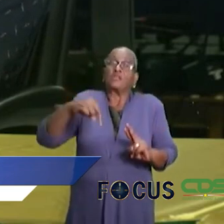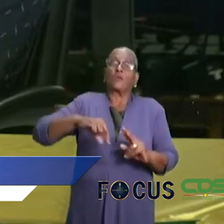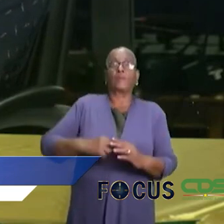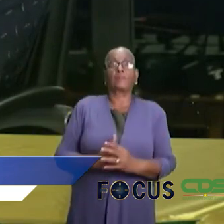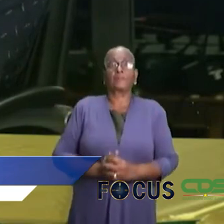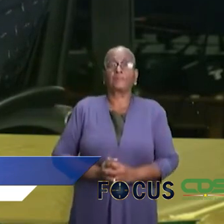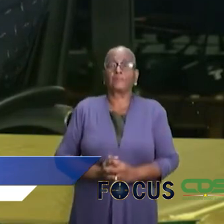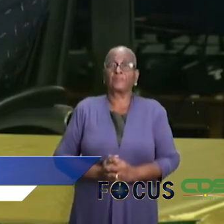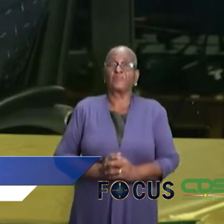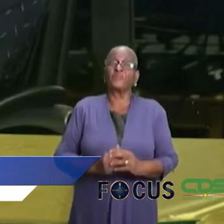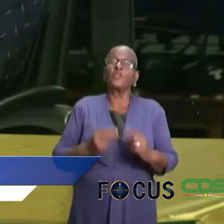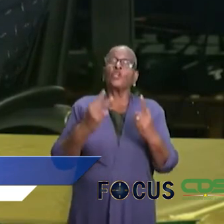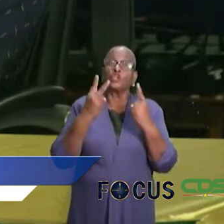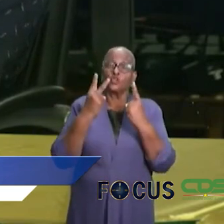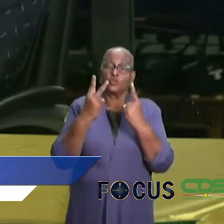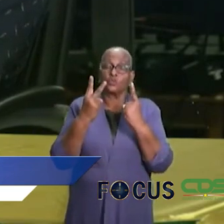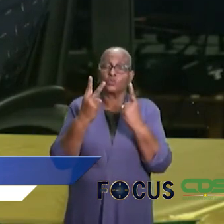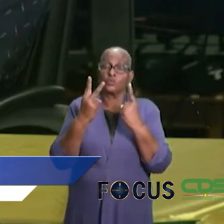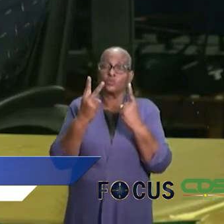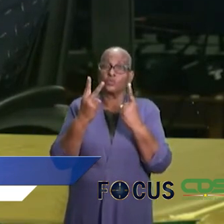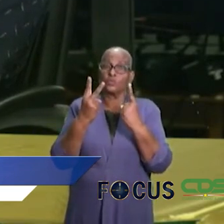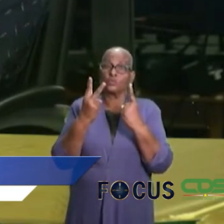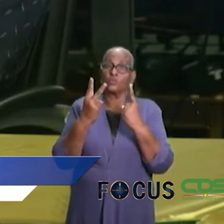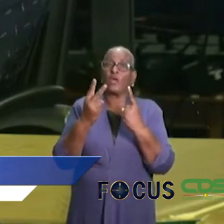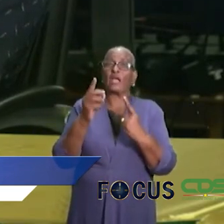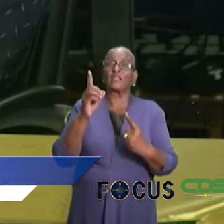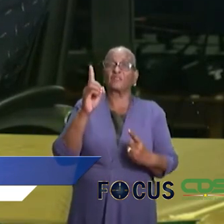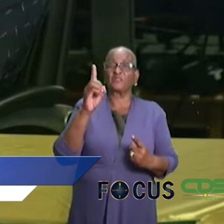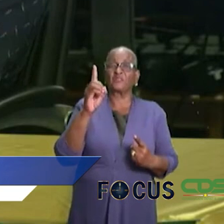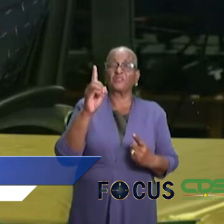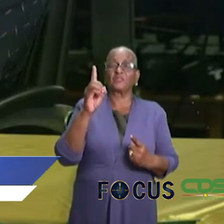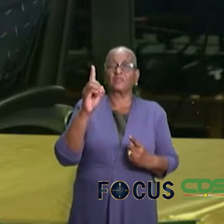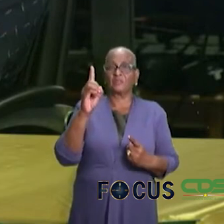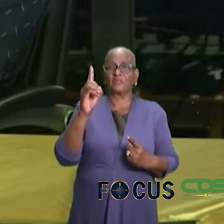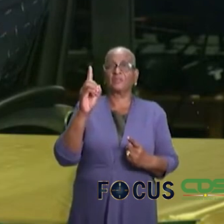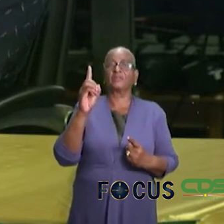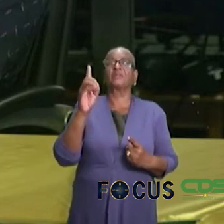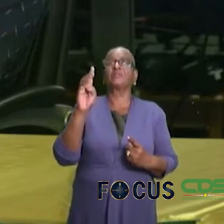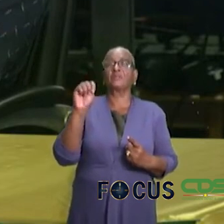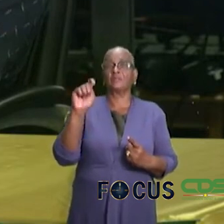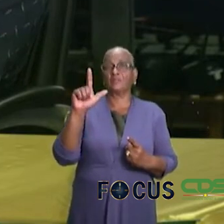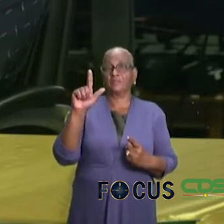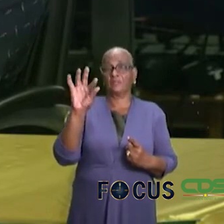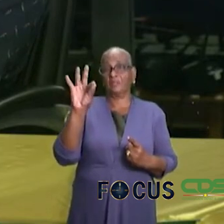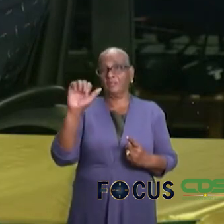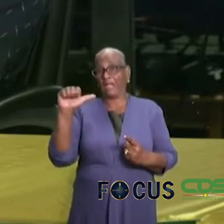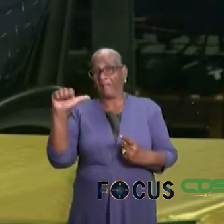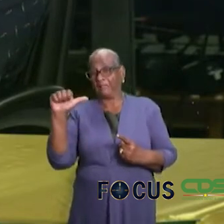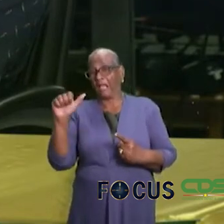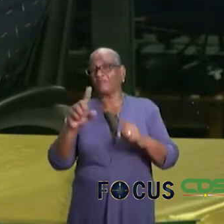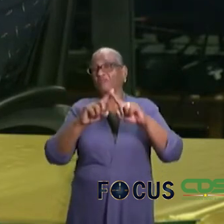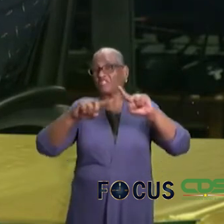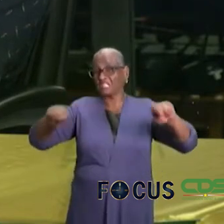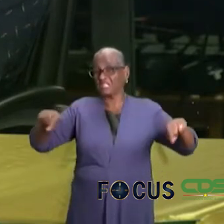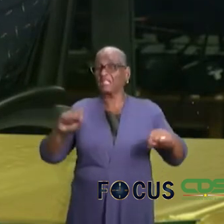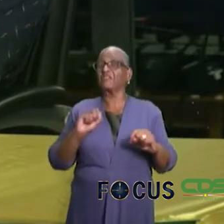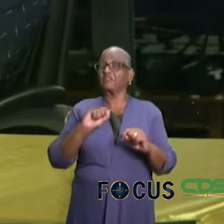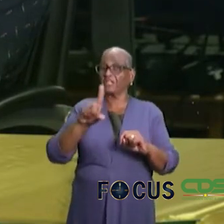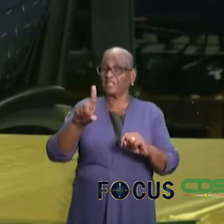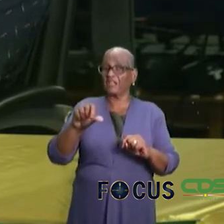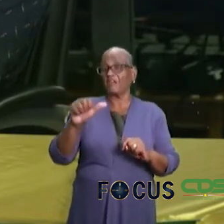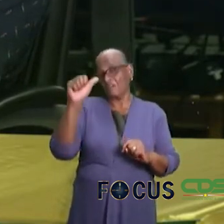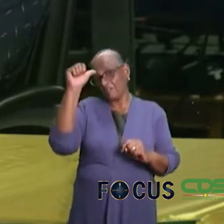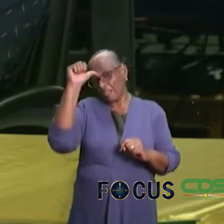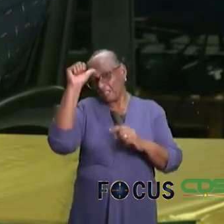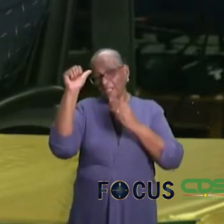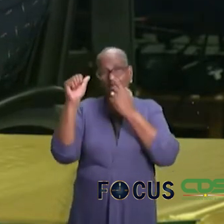sequencing. We hebben 12 Delta varianten erbij. Delta is het India's variant, voor de